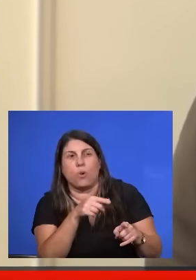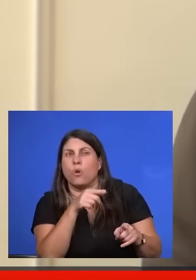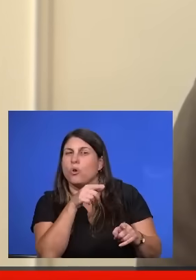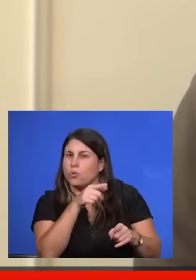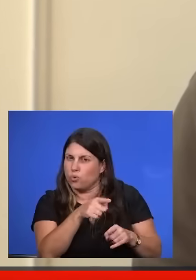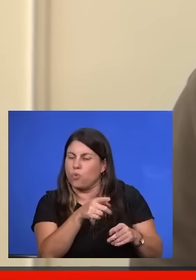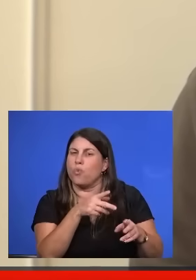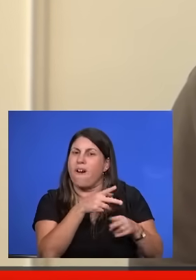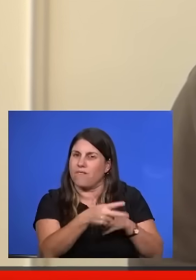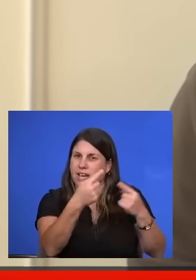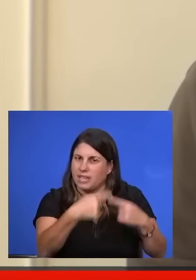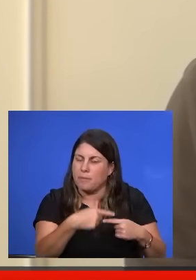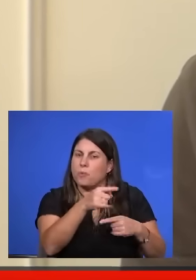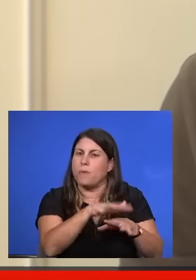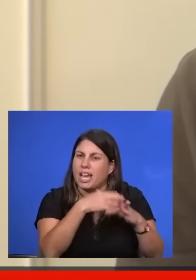פיזית ונפשית.